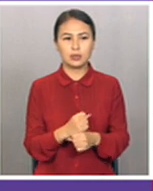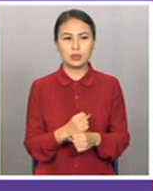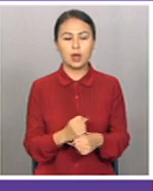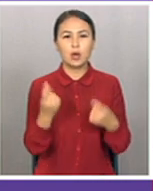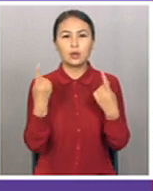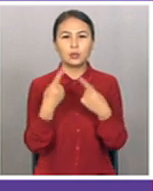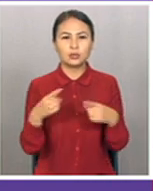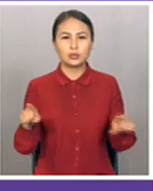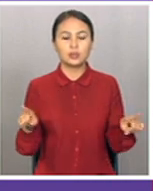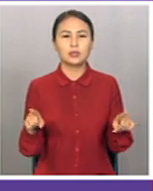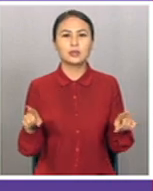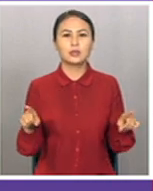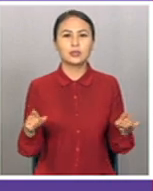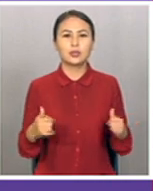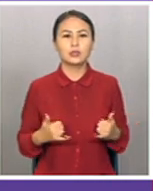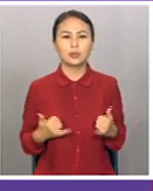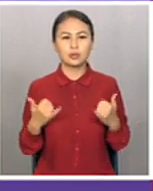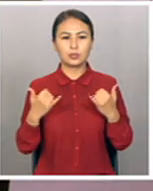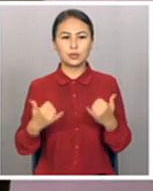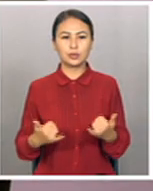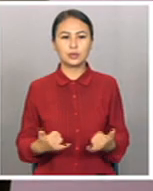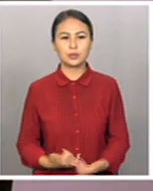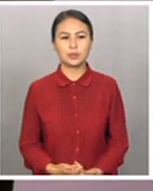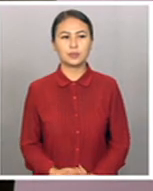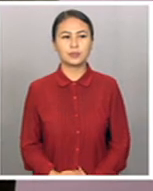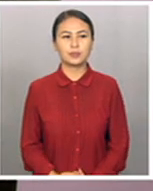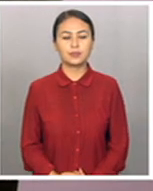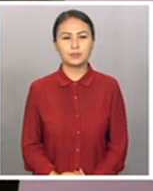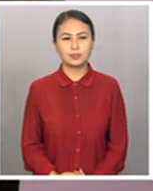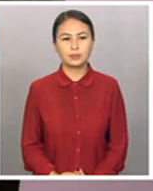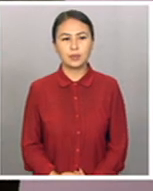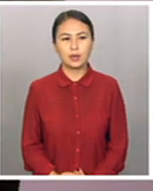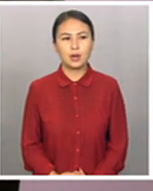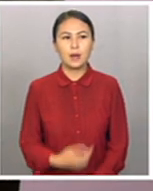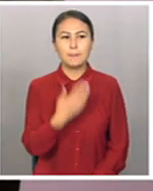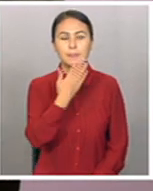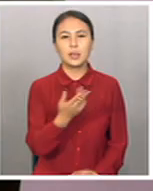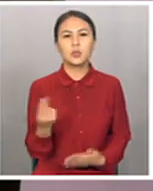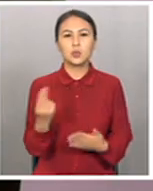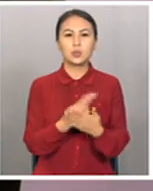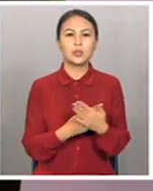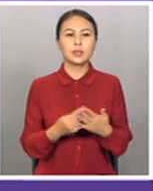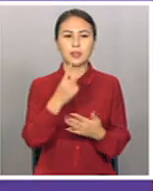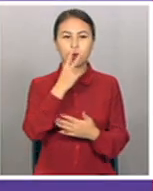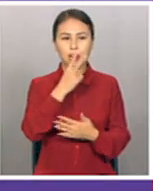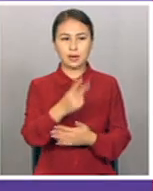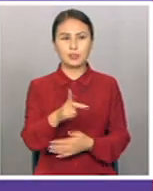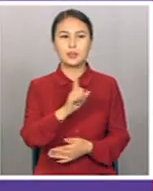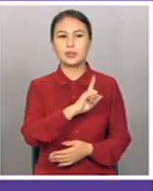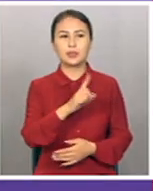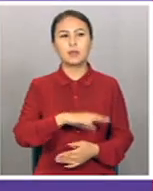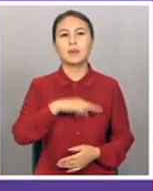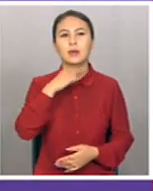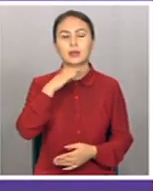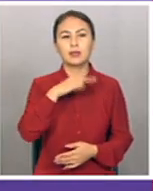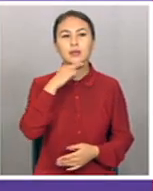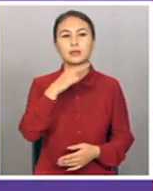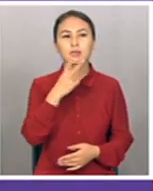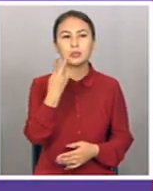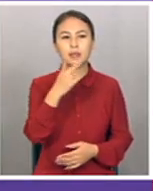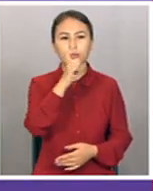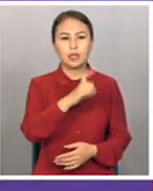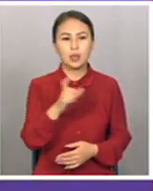өзгелерді құрметтеу. Ал енді мына суретке қараймыз. Нені байқадық? Екі